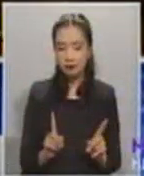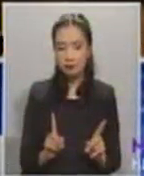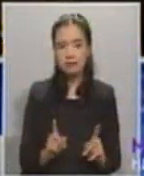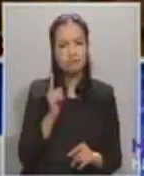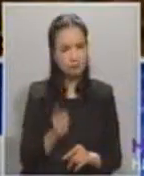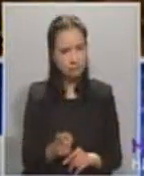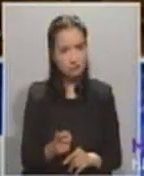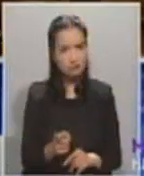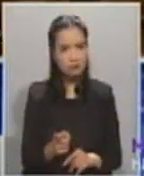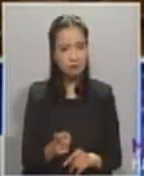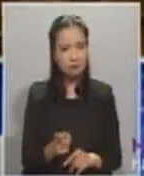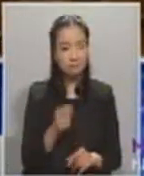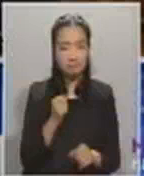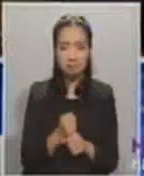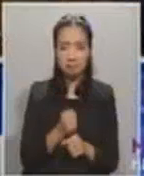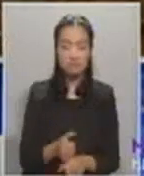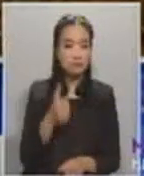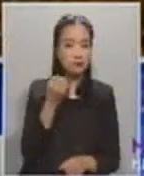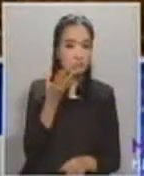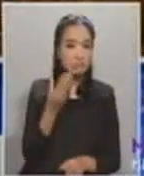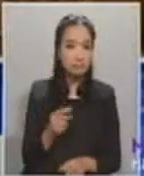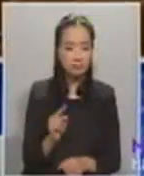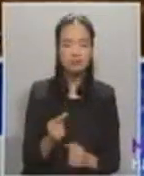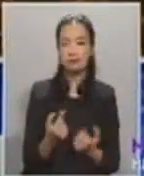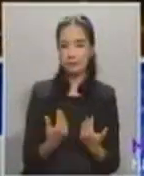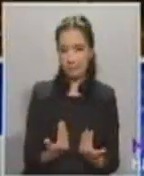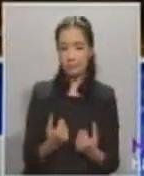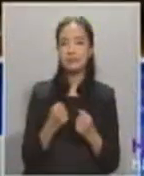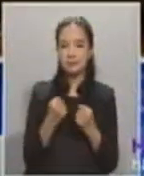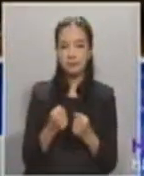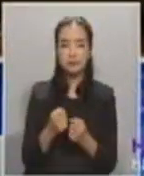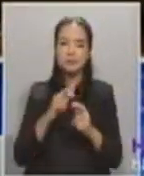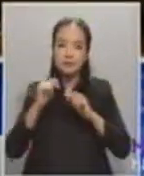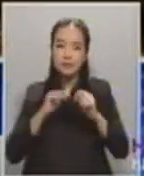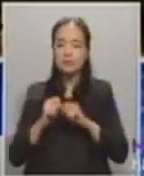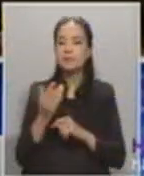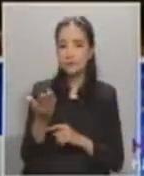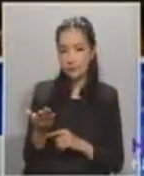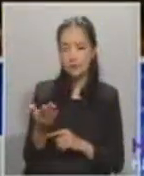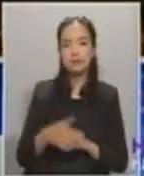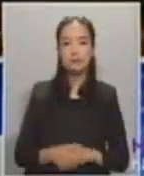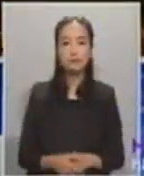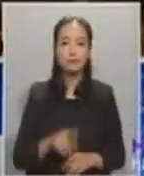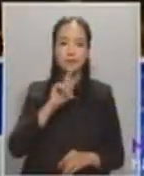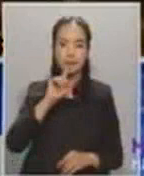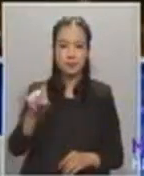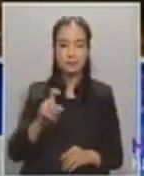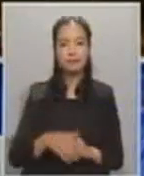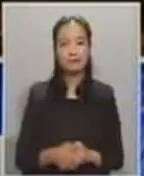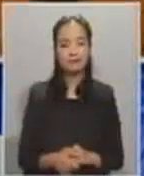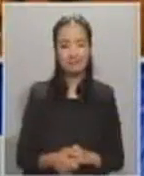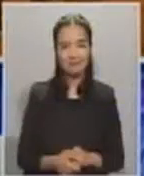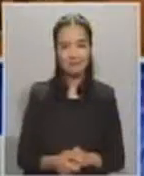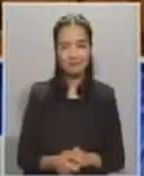แท้แค่ไหนแล้วได้เพียงใดเนี่ยเรากำลังติดต่อเพื่อขอคำยืนยันอยู ่ นะครับอันนี้ก็จะเป็นสัญญา